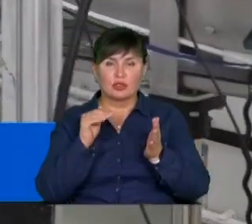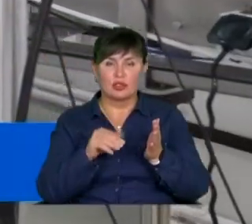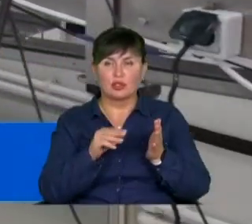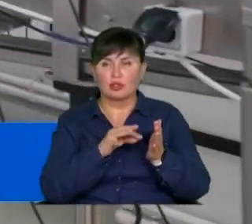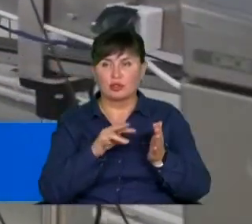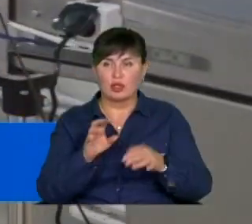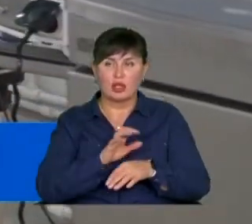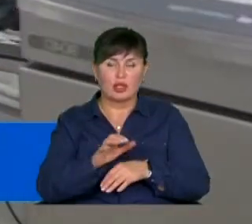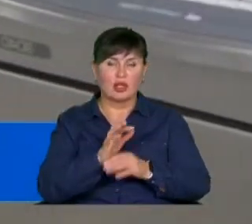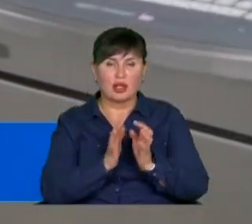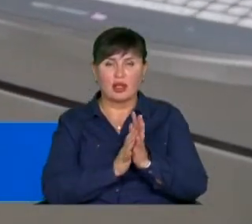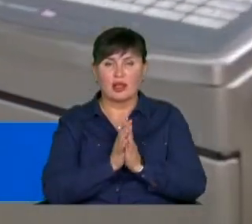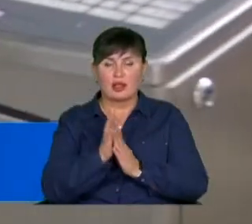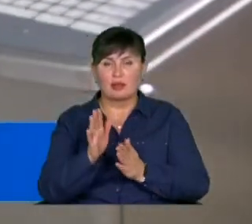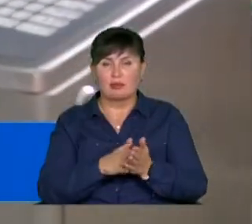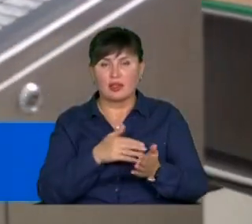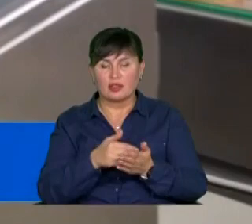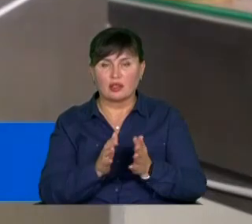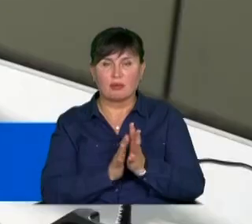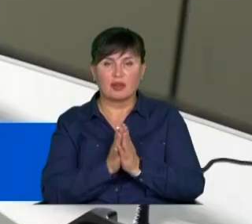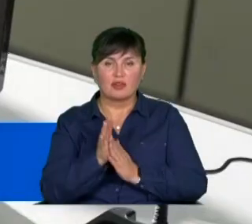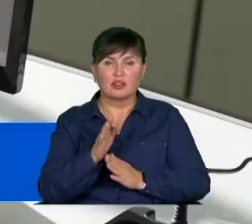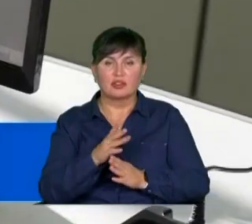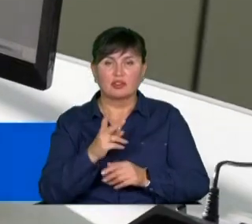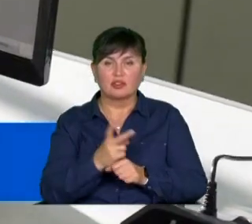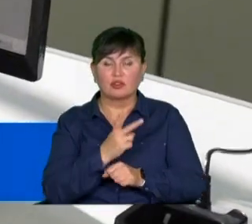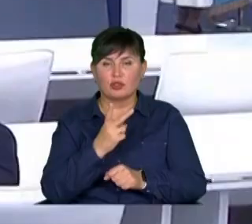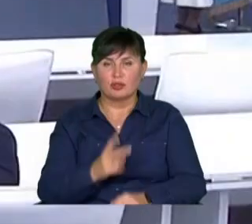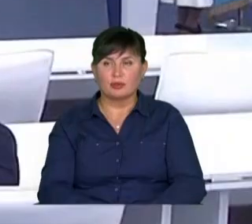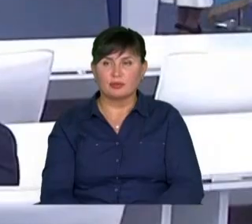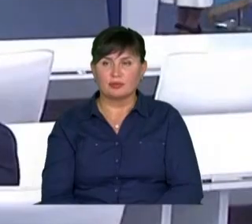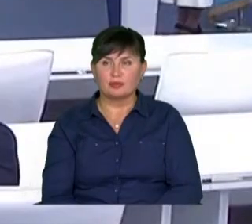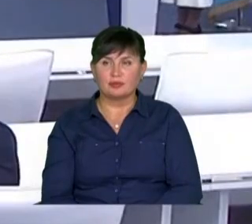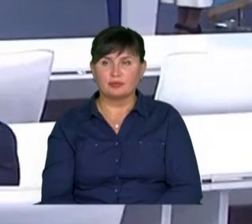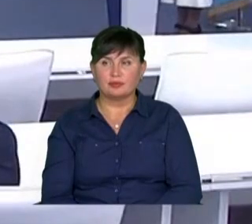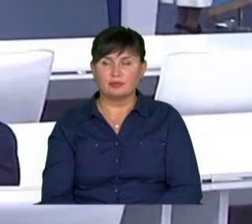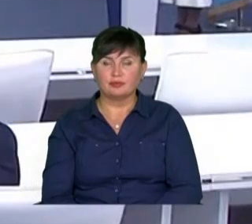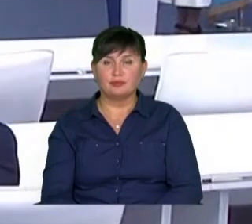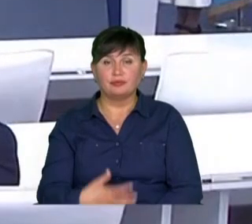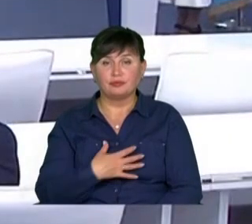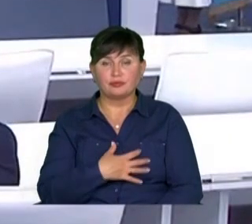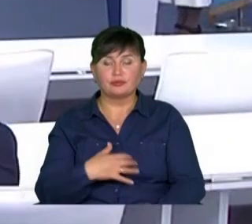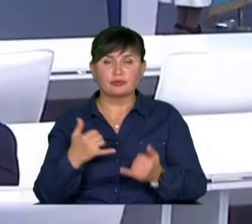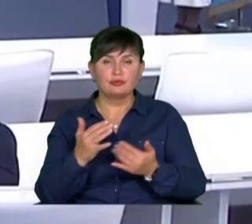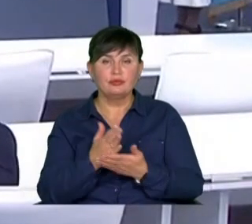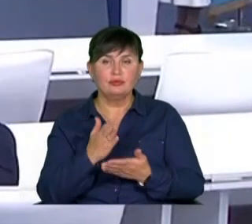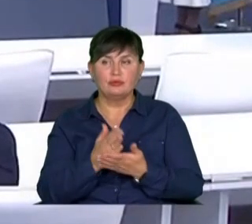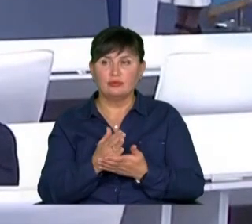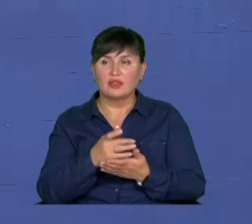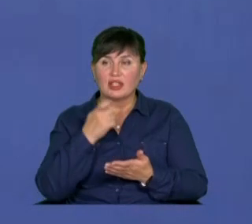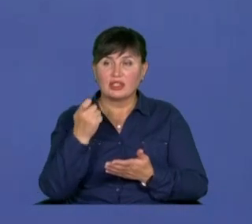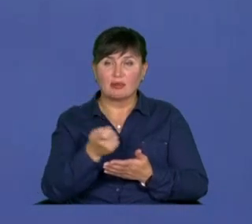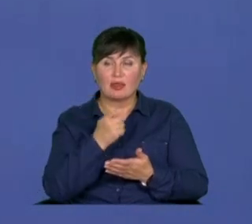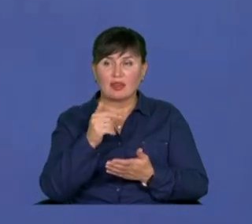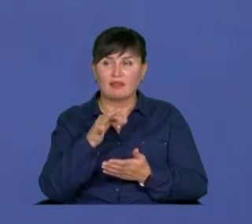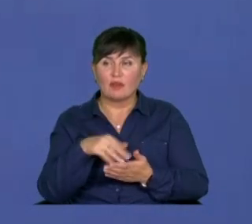экспорт растительных масел повысят вдвое. Актуальным сегодня является наличие семенного